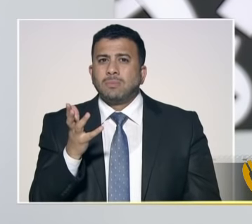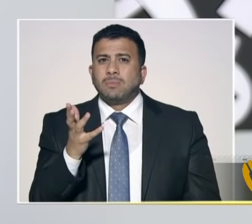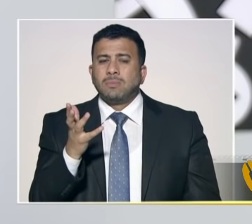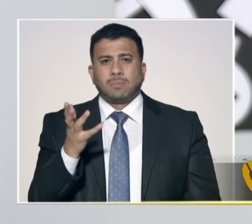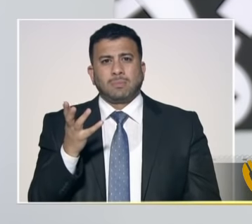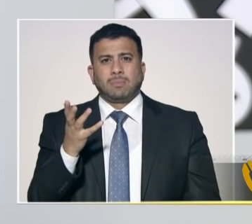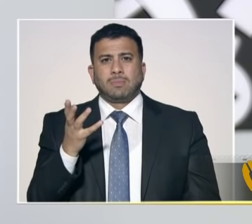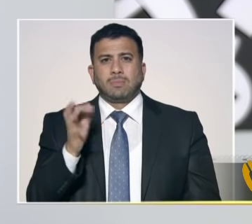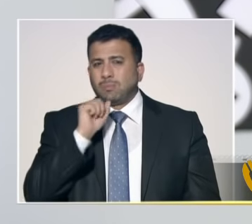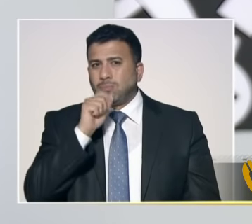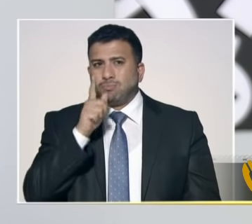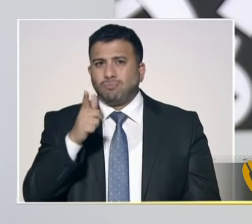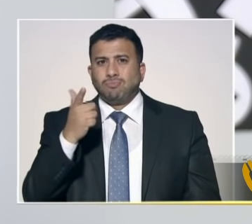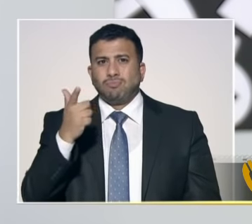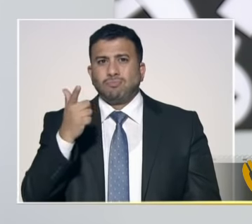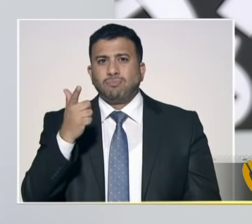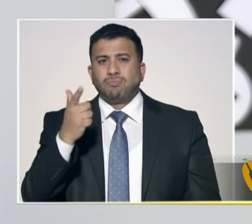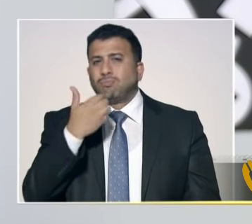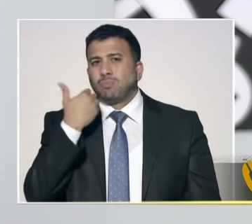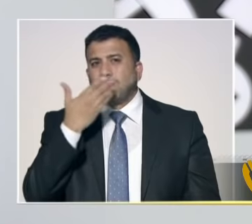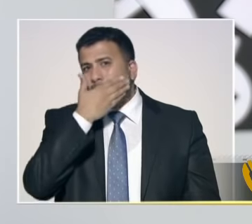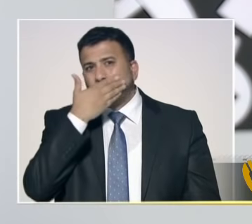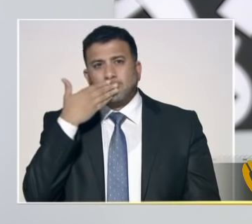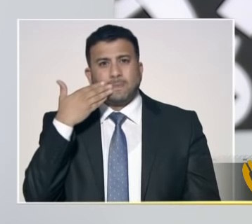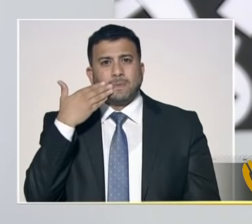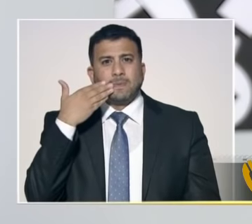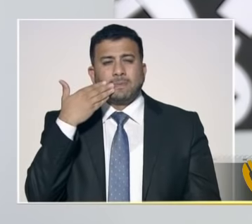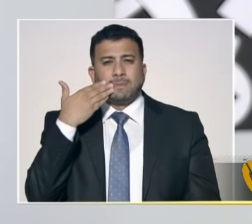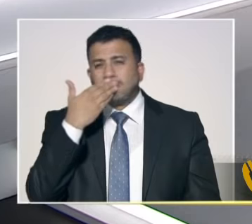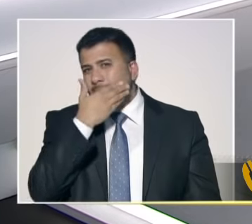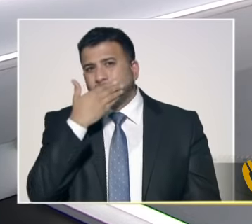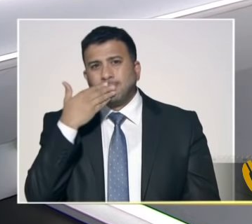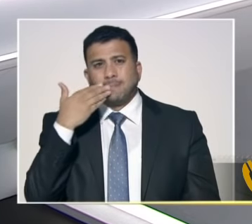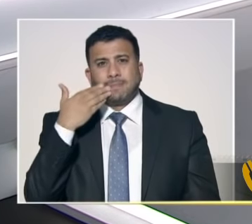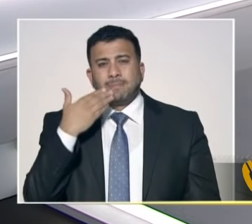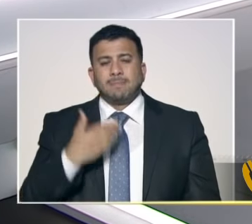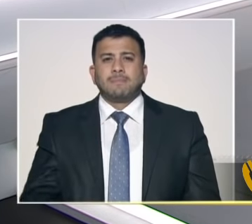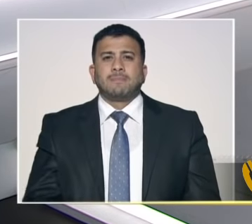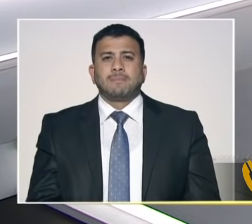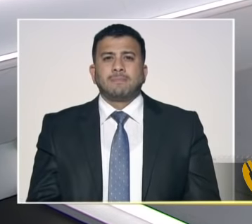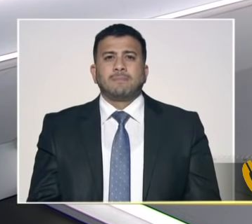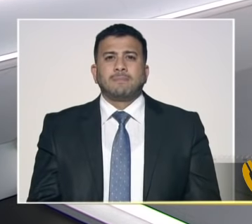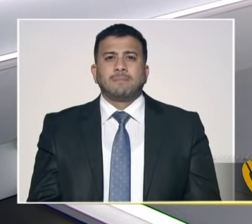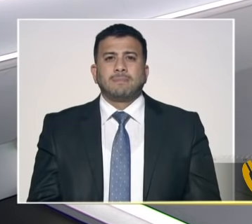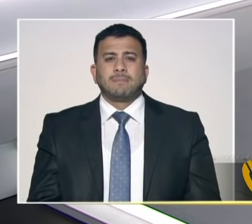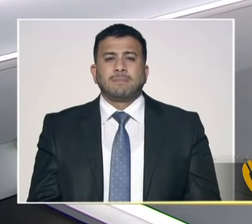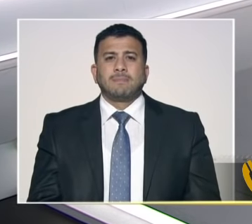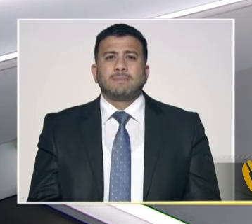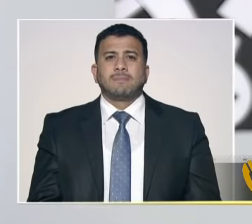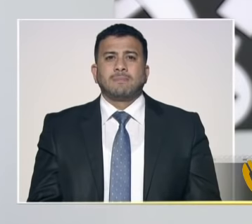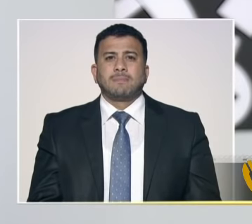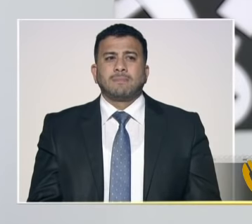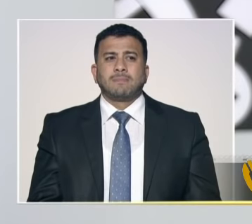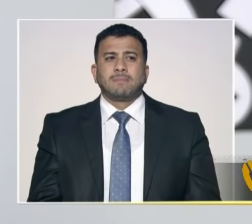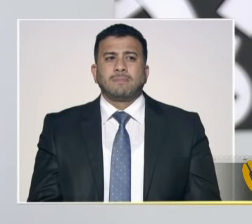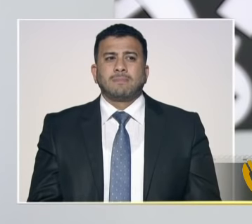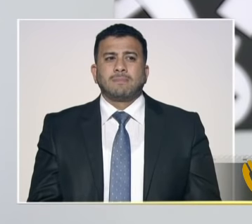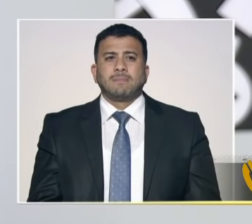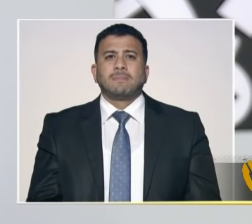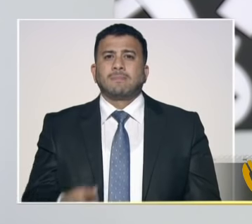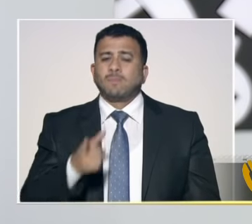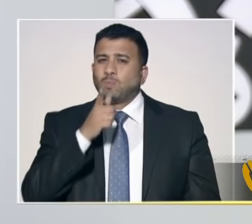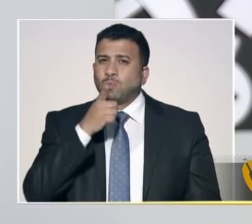يعني أنا في يومي مثلا أنا كنت صايمة يوم اللي فات، أنا كنت ما نجيش معاه فترة الصيام. كنت صايمة؟ ما